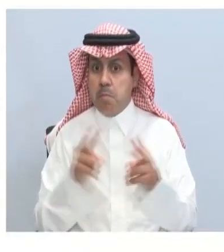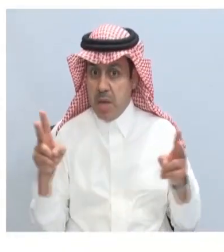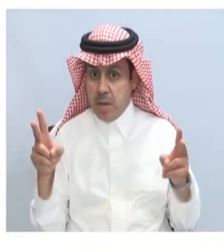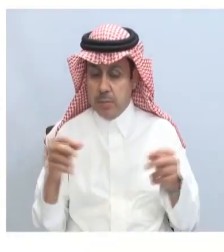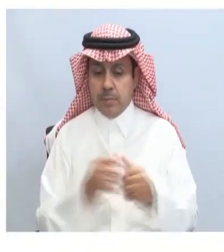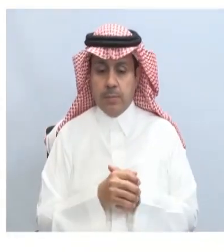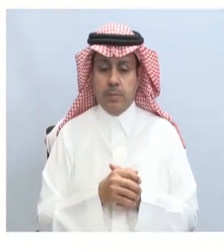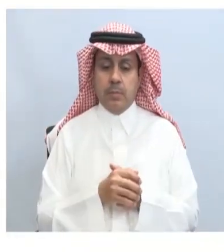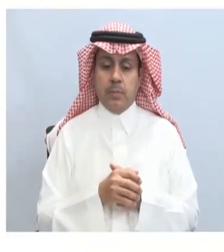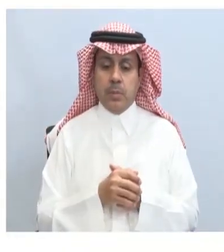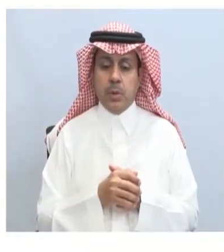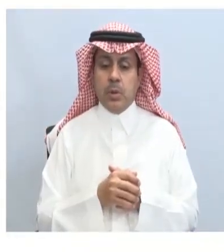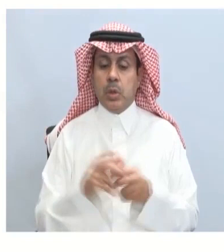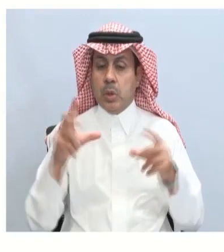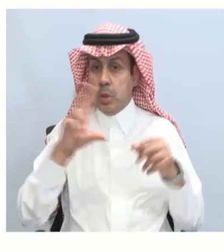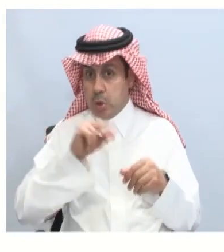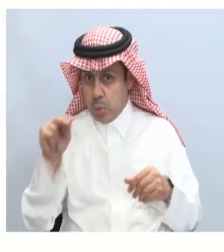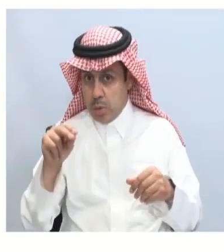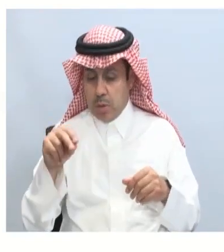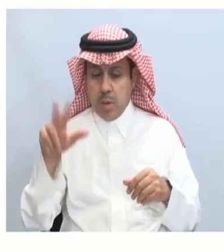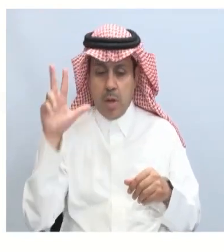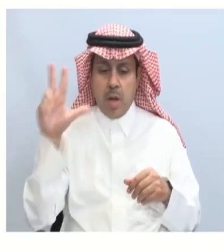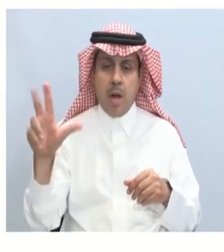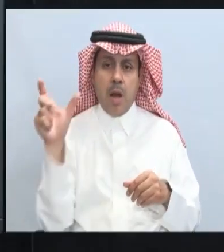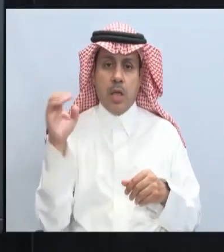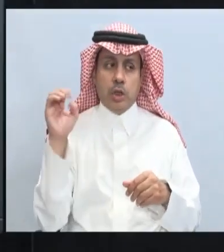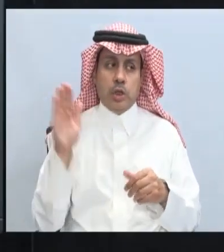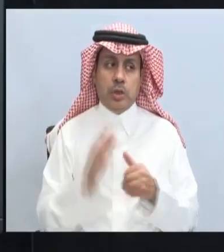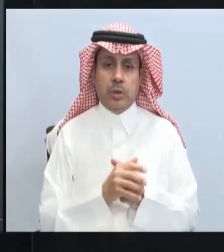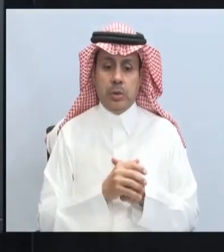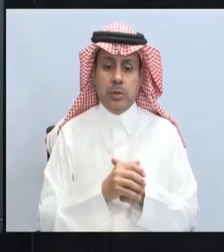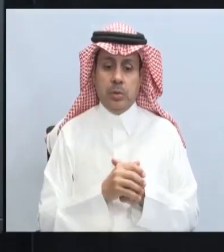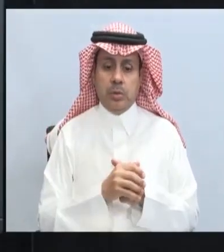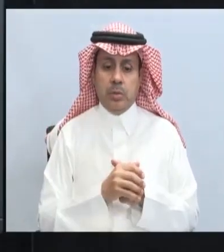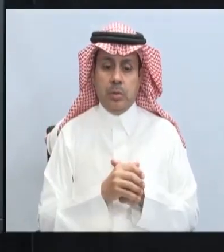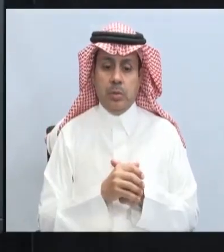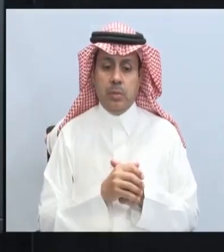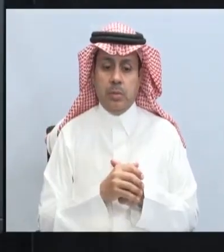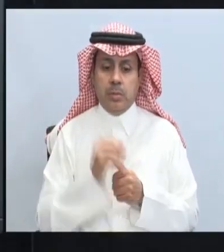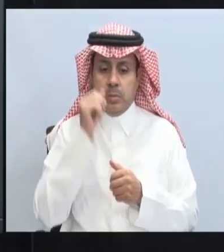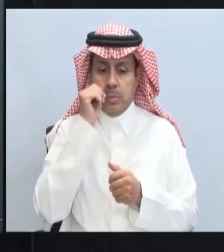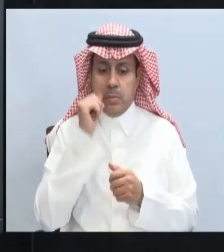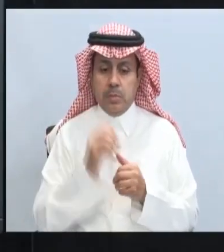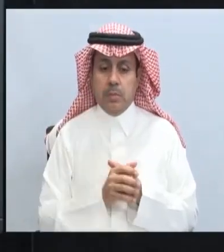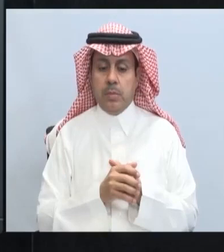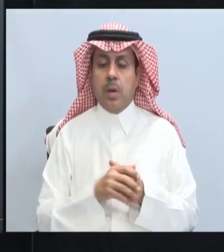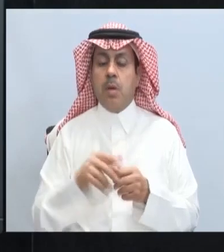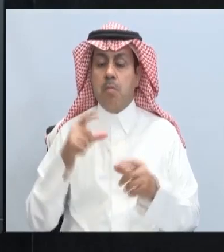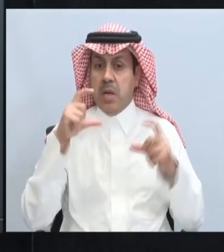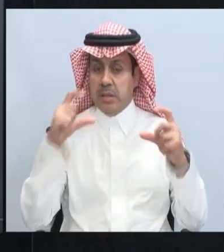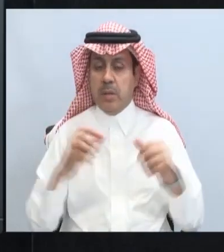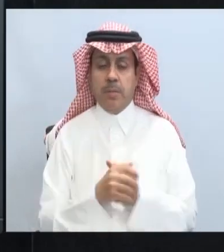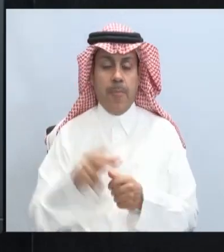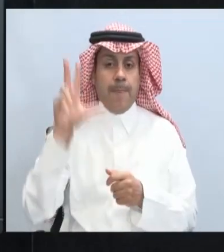عن عن الاتي اذكر صور النجش مع الاستدلال النجس مر معكم وانه محرم